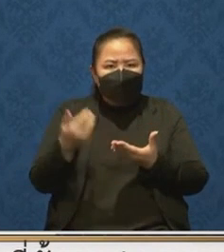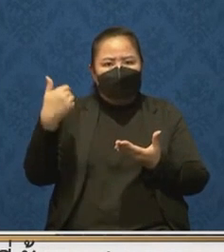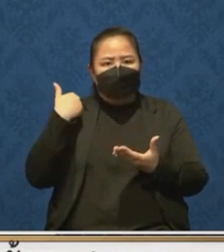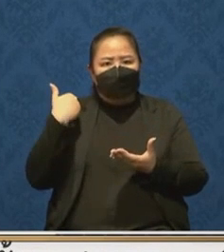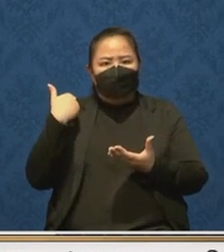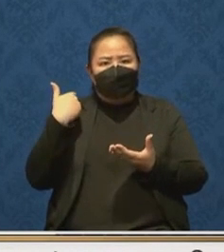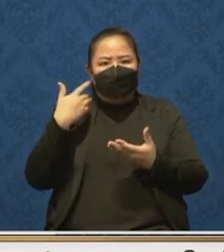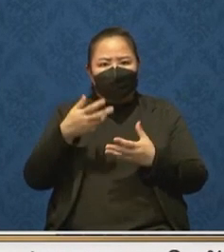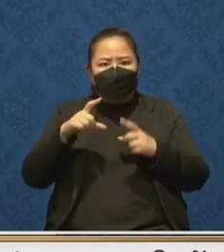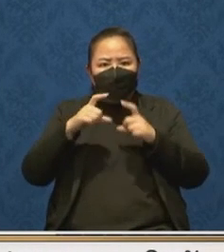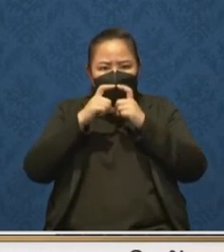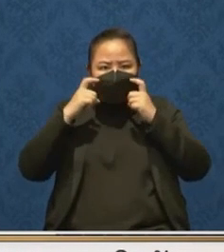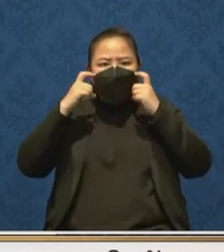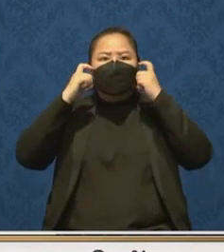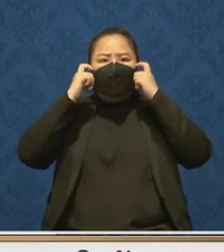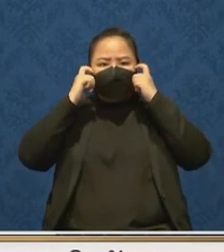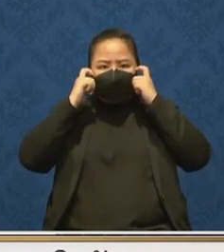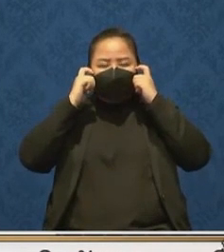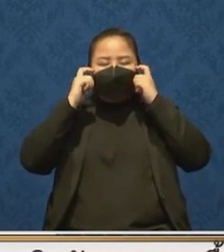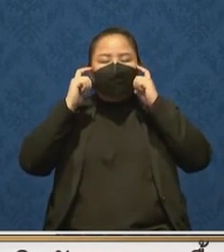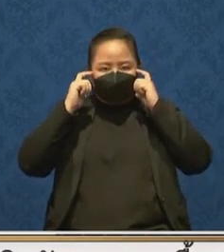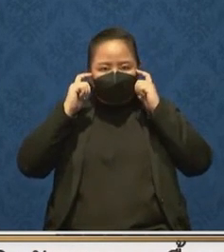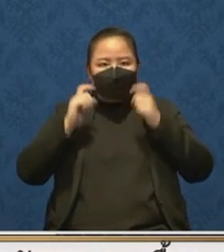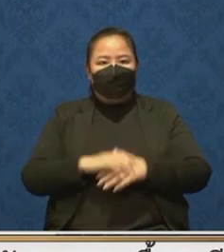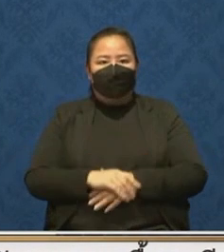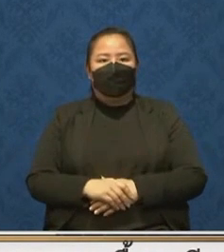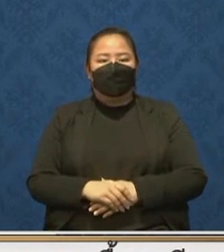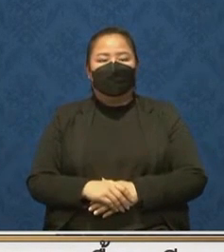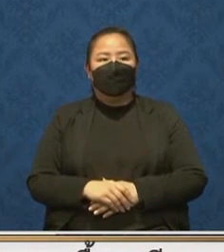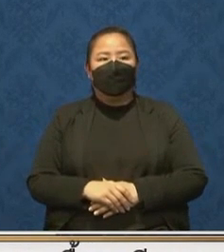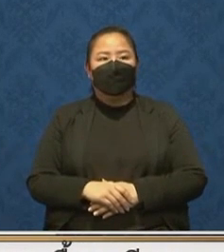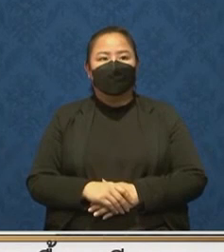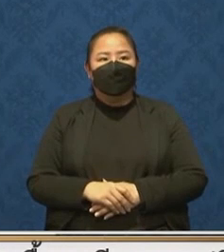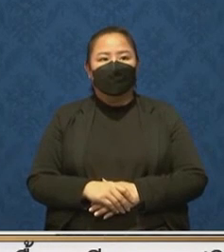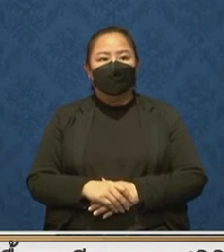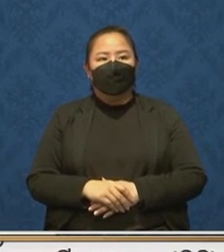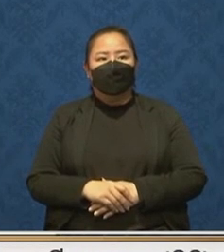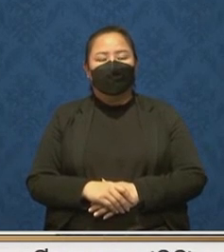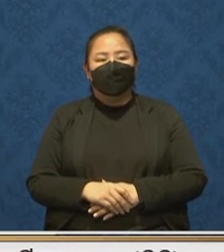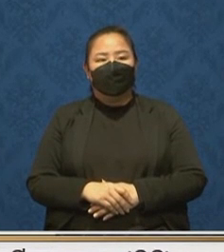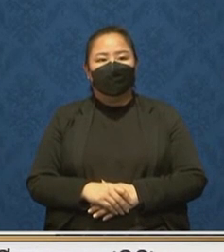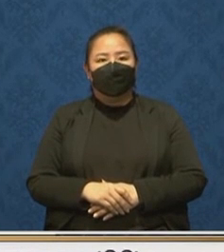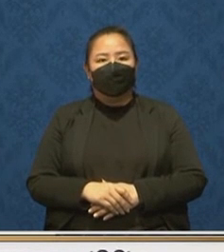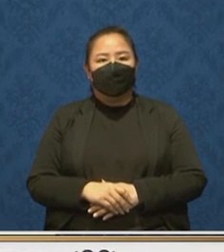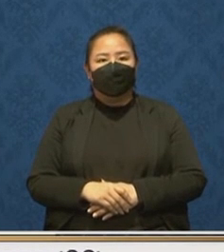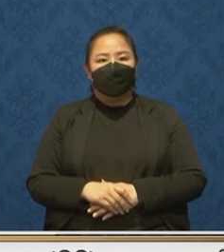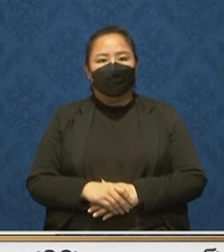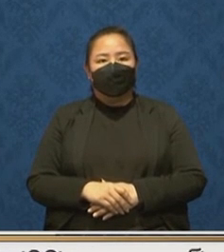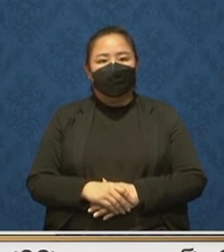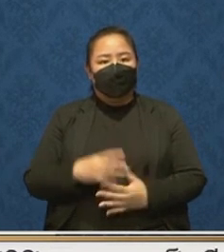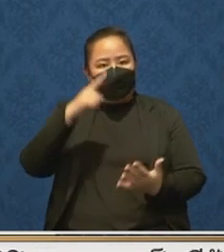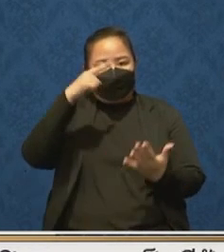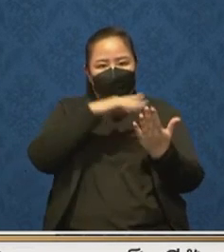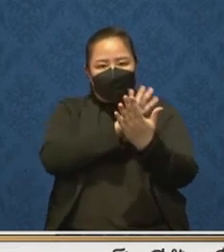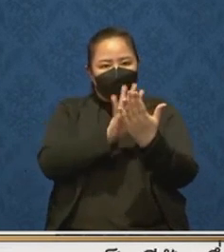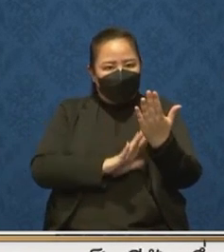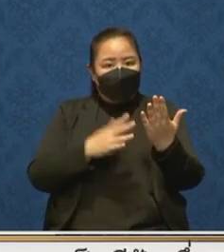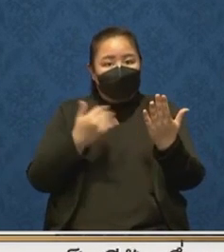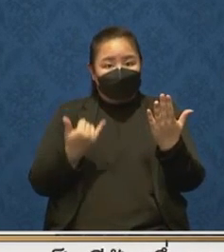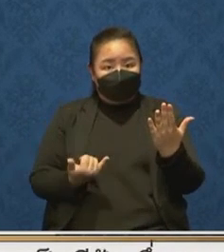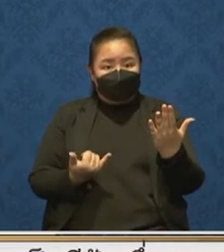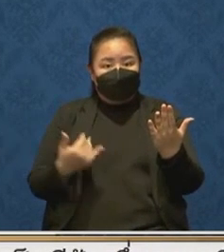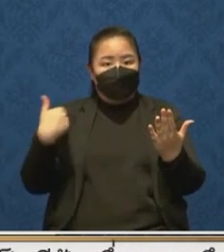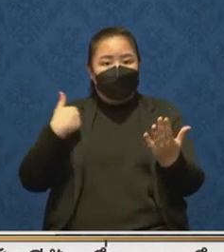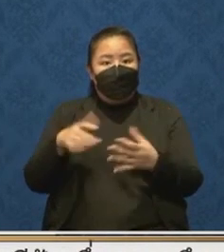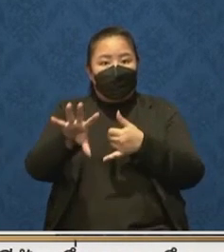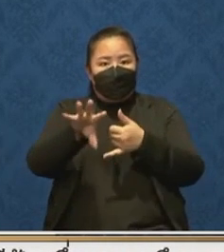วรจะสวมหนากากกก็ย้ำขนมาต่อไปครับในทั่วประเทศมี